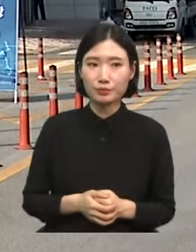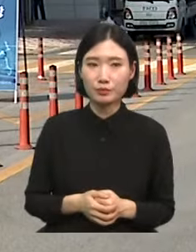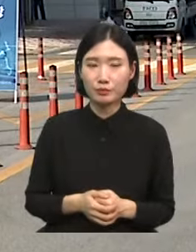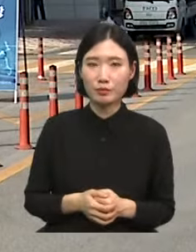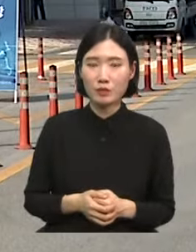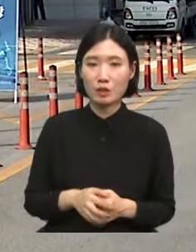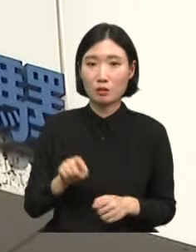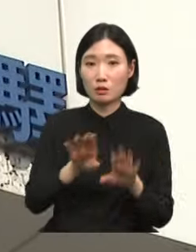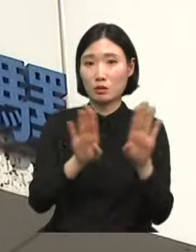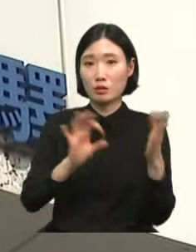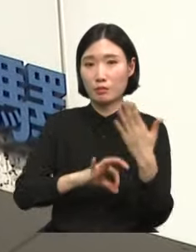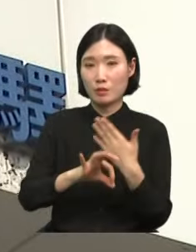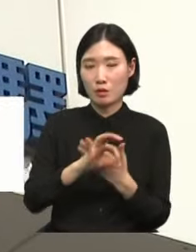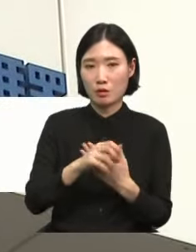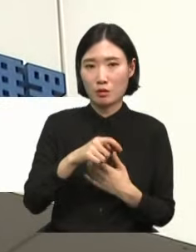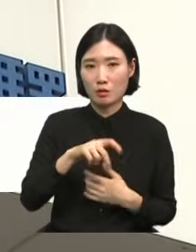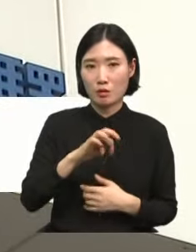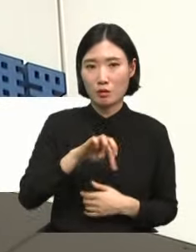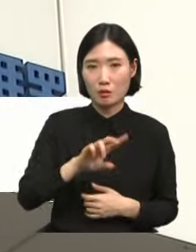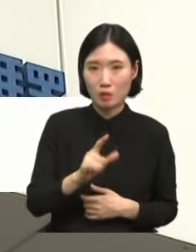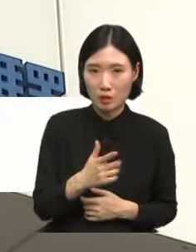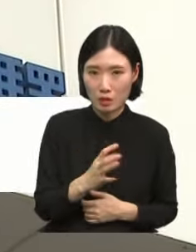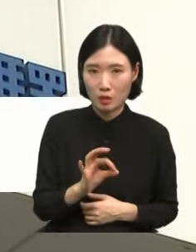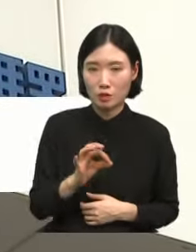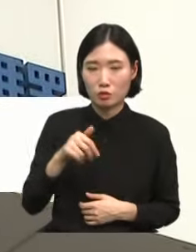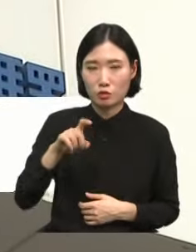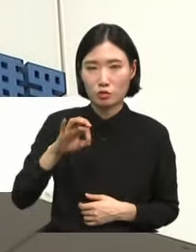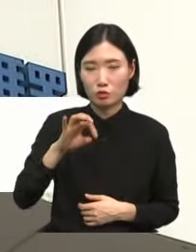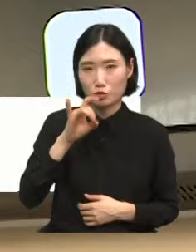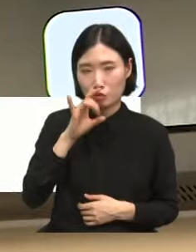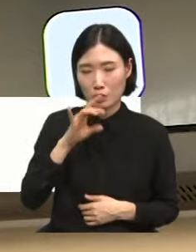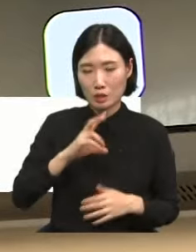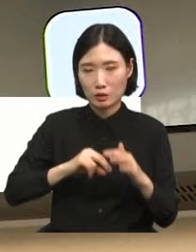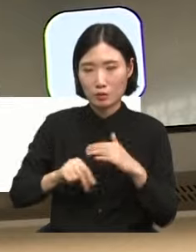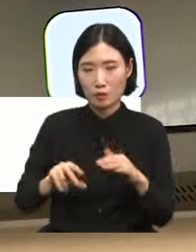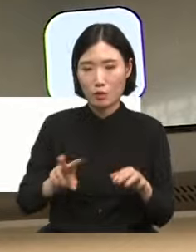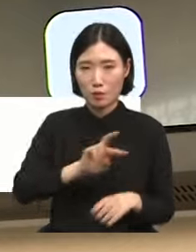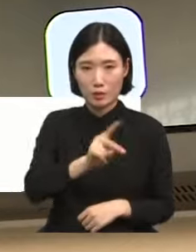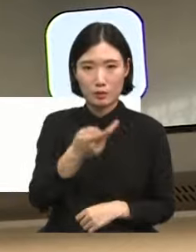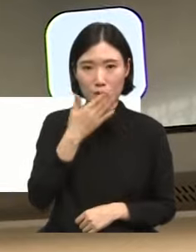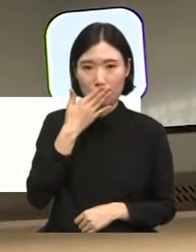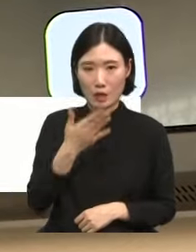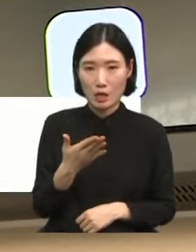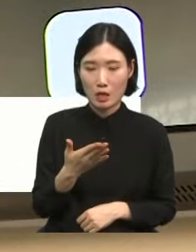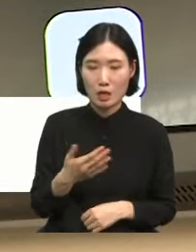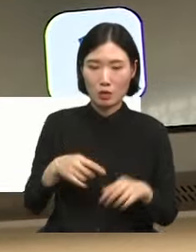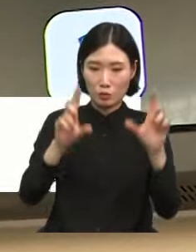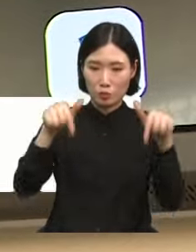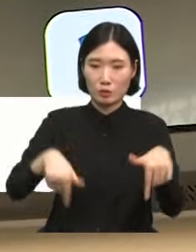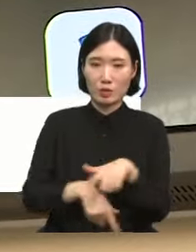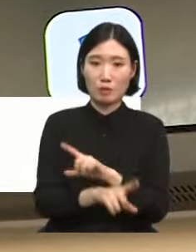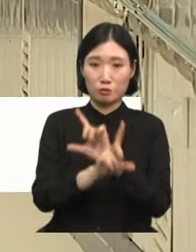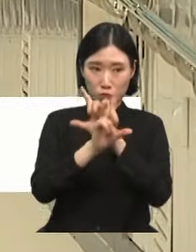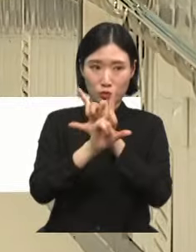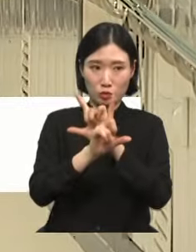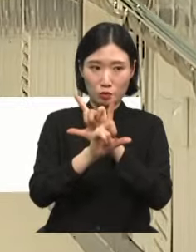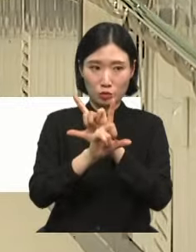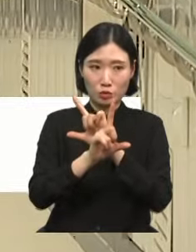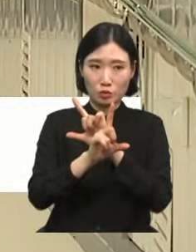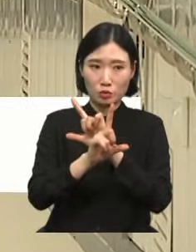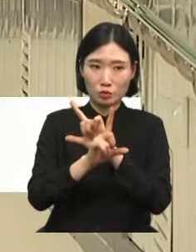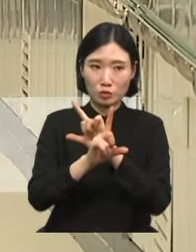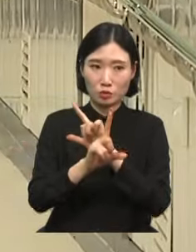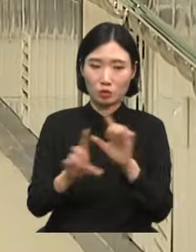원주 구간이 개통되면 경강선과 중앙선의 환승이 가능해져 원주를 중심으로 한 동서남북의 이동이 원활해지는